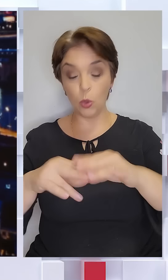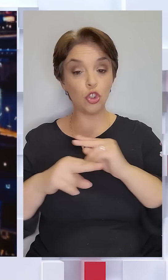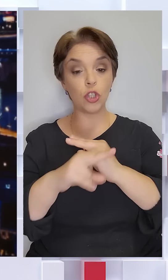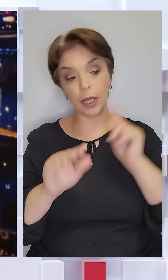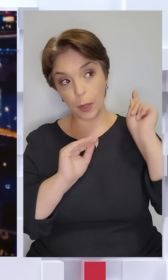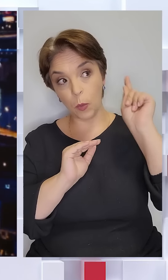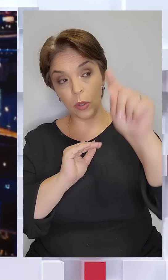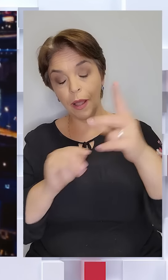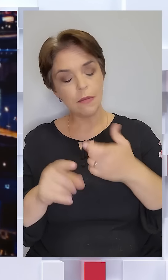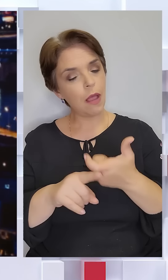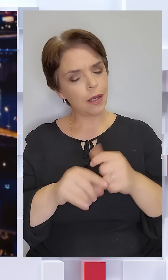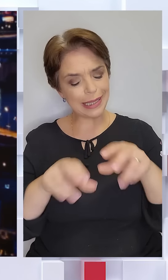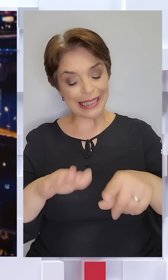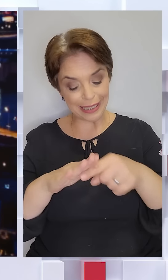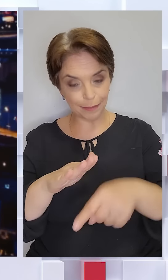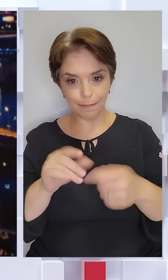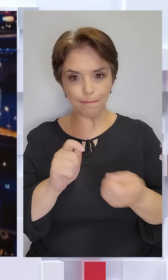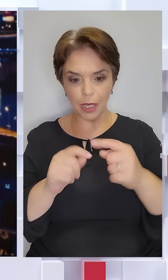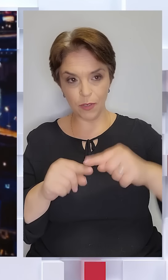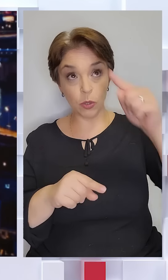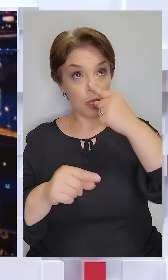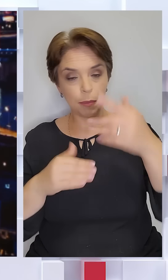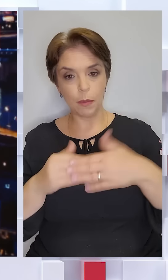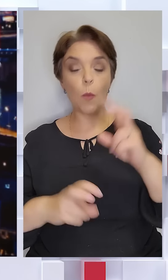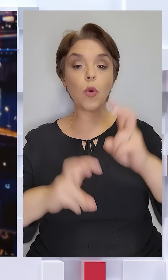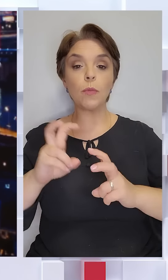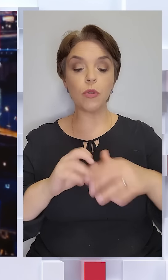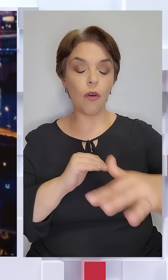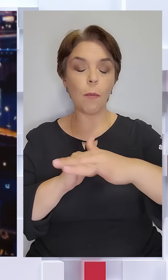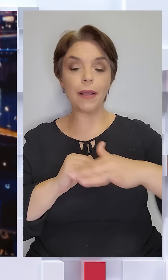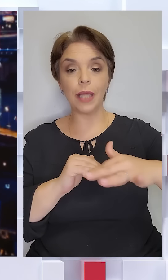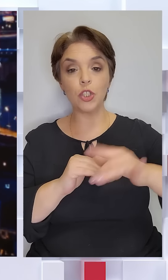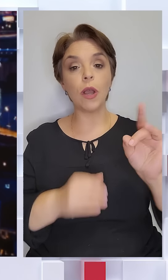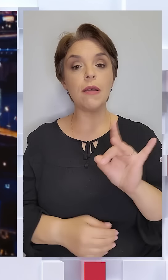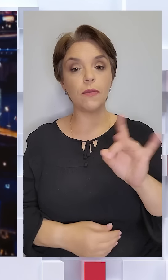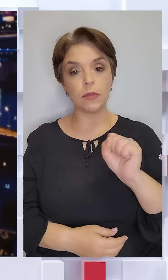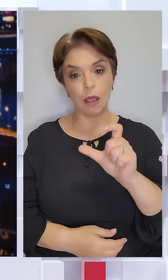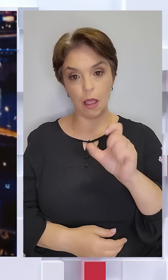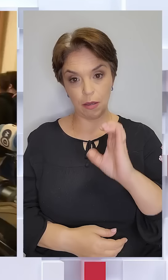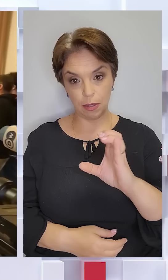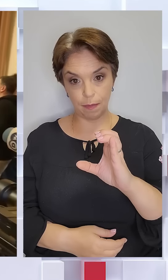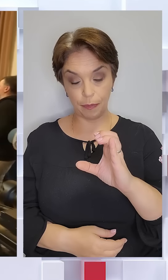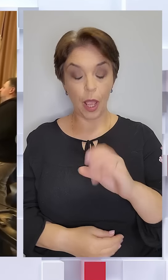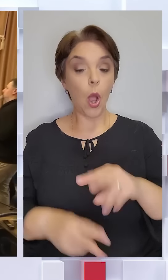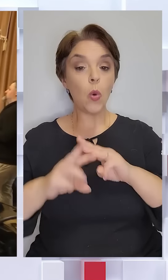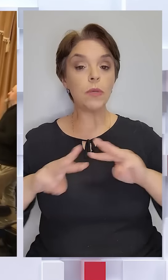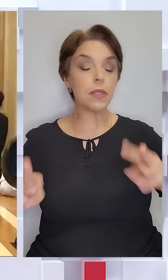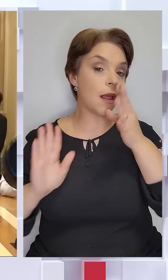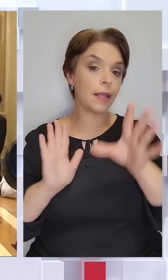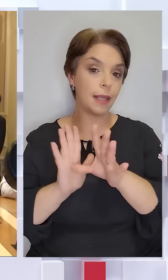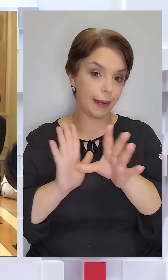шахеди пролітали на критично низькій висоті неподалік промислового майданчика Рівненської АЕС. У